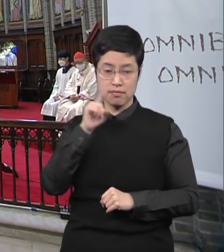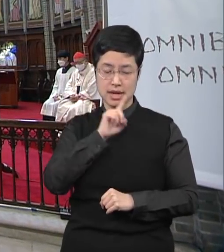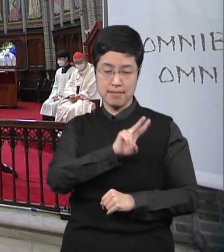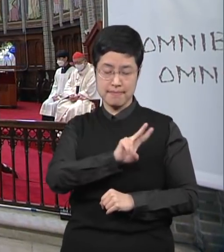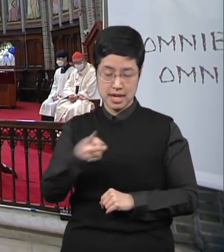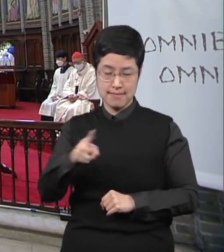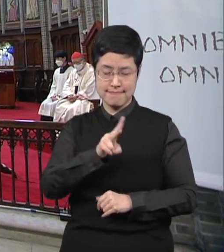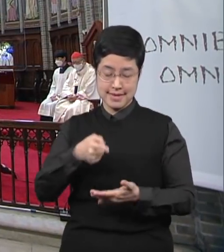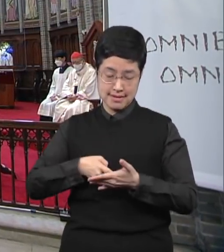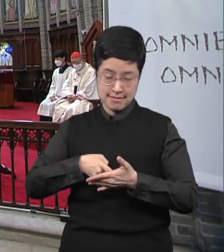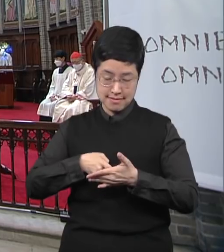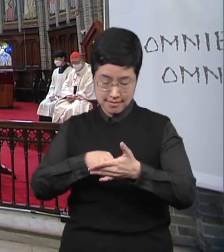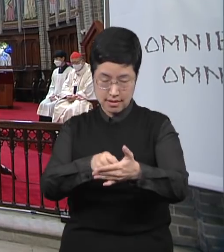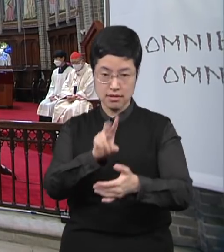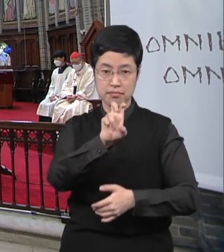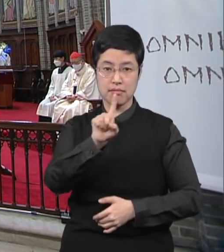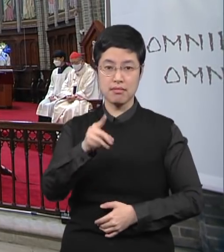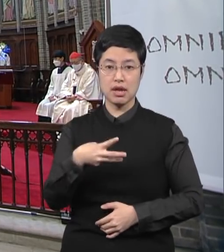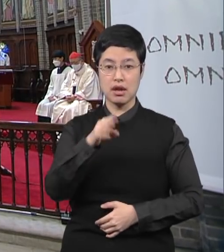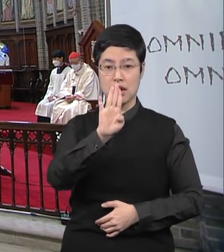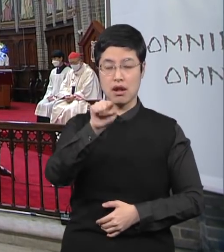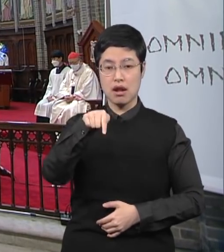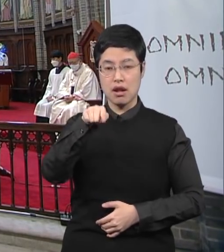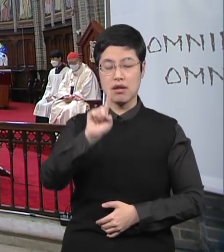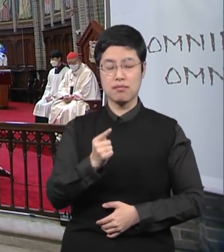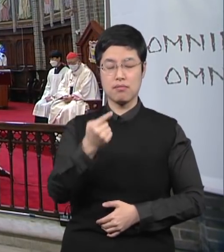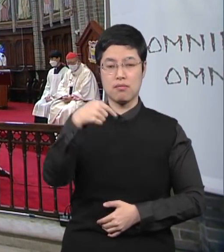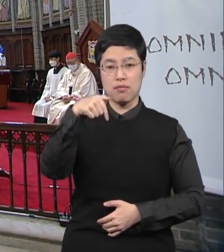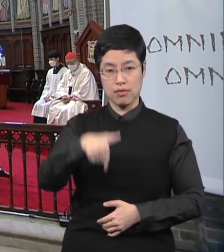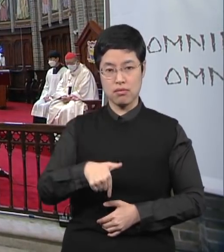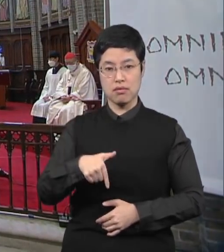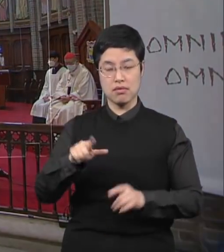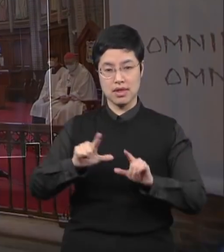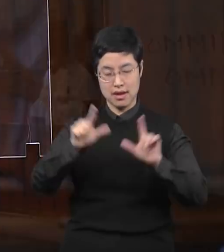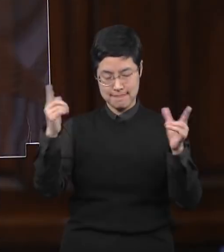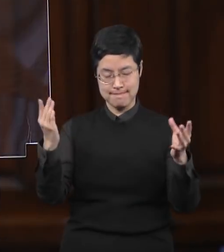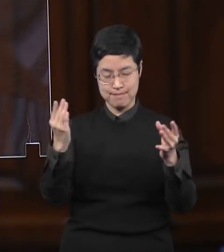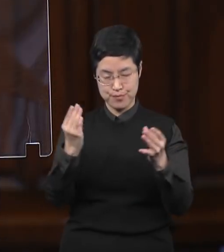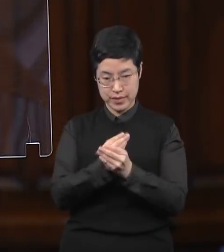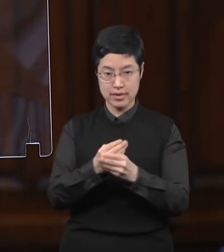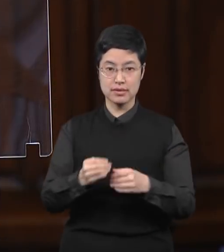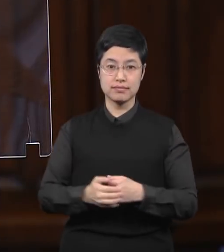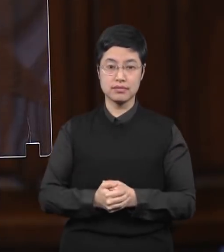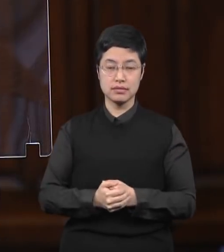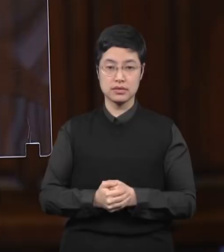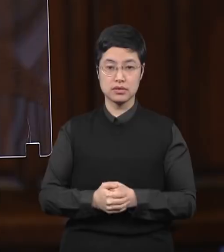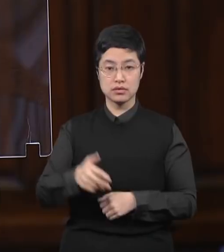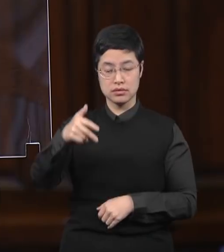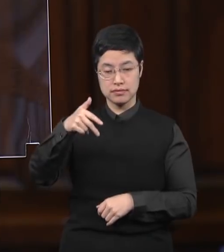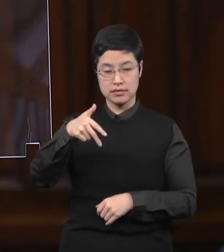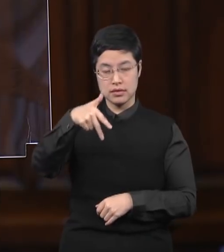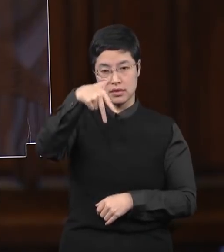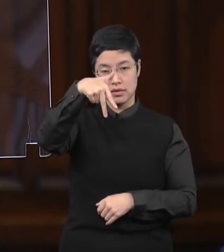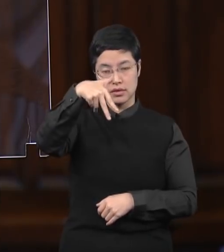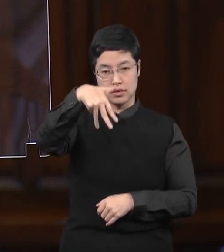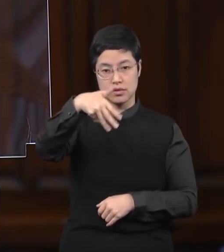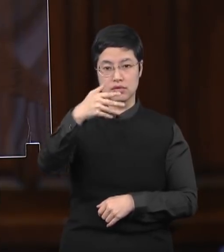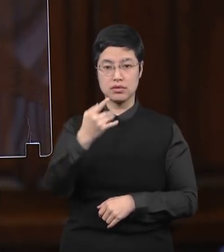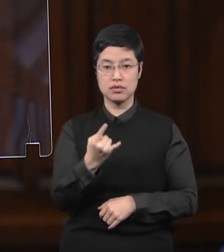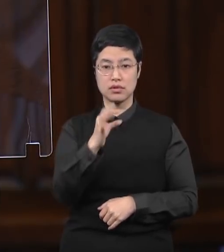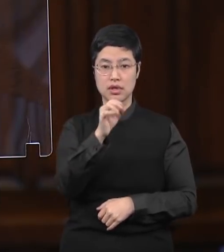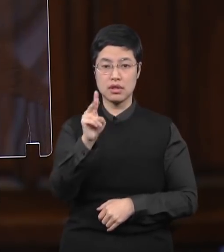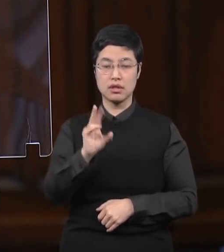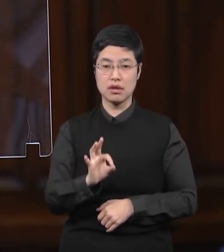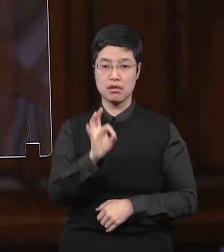말복날 끝내셨다고 수례하고 계십니다. 조선 남부 5개도에